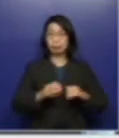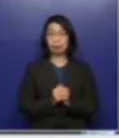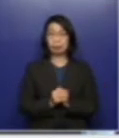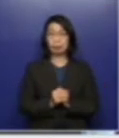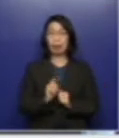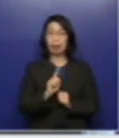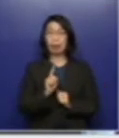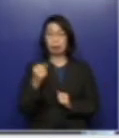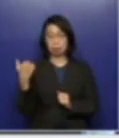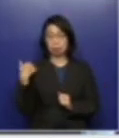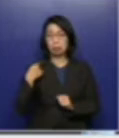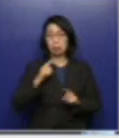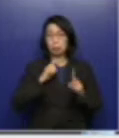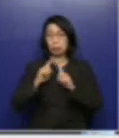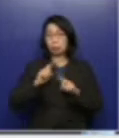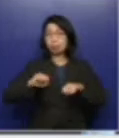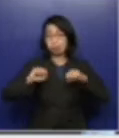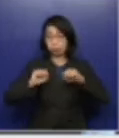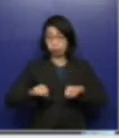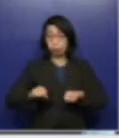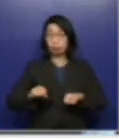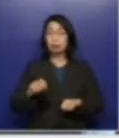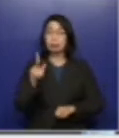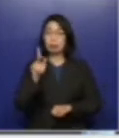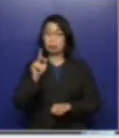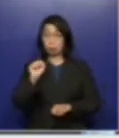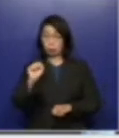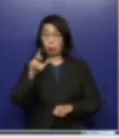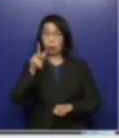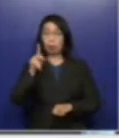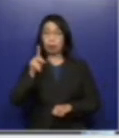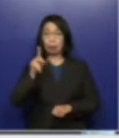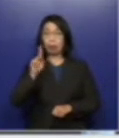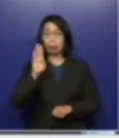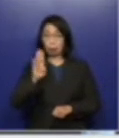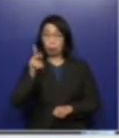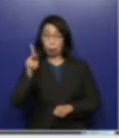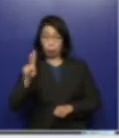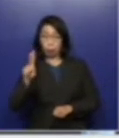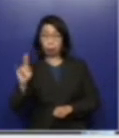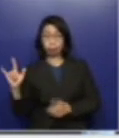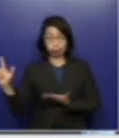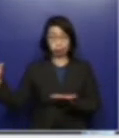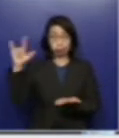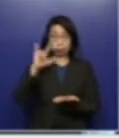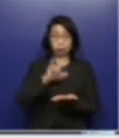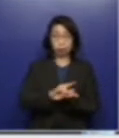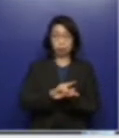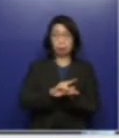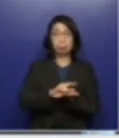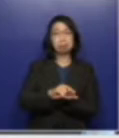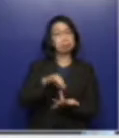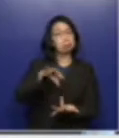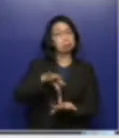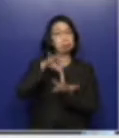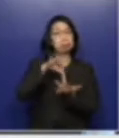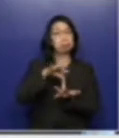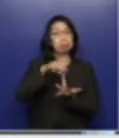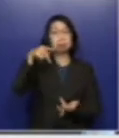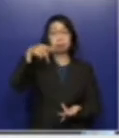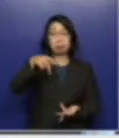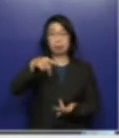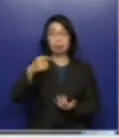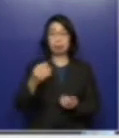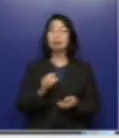ข้อกำหนดตามข้อกำหนดของสบค.เรื่องอนุญาตให้เข้ามาในราชอาณาจักรได้เป็นกรณีพิเศษตามฉบับ